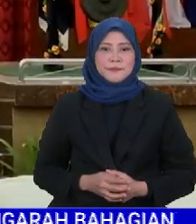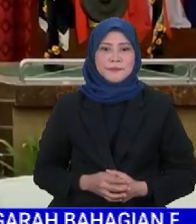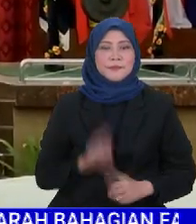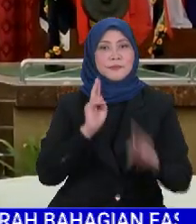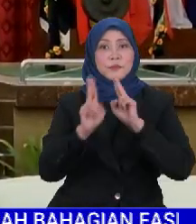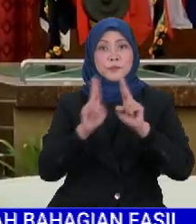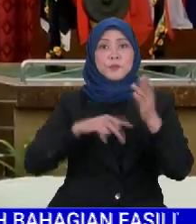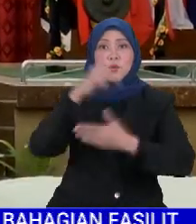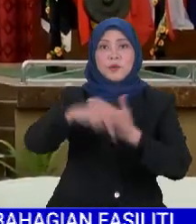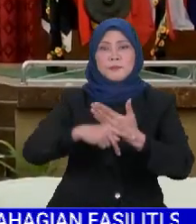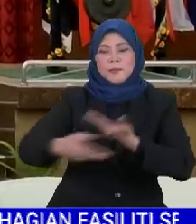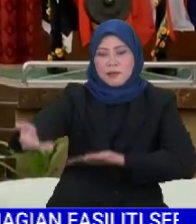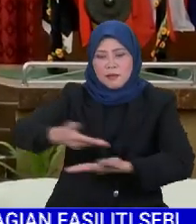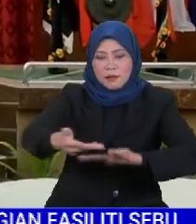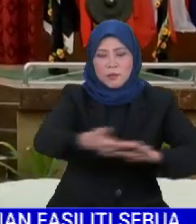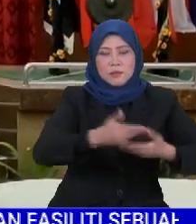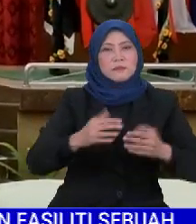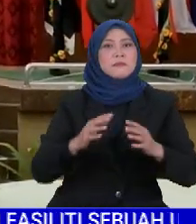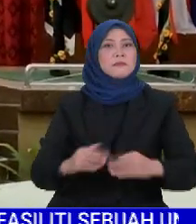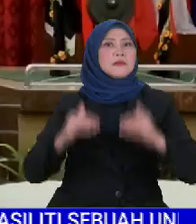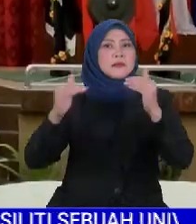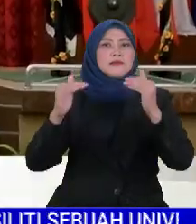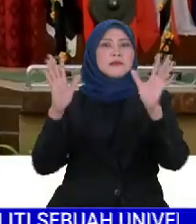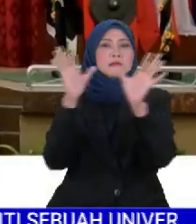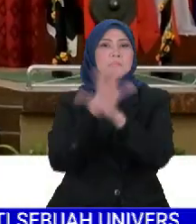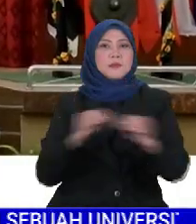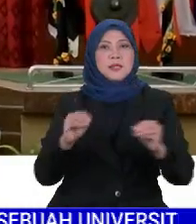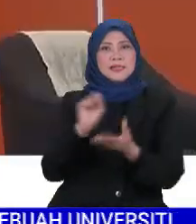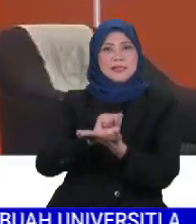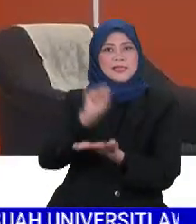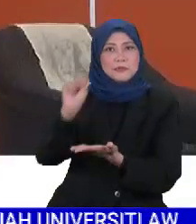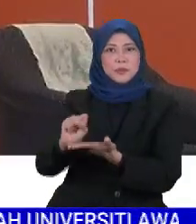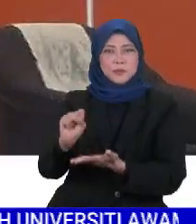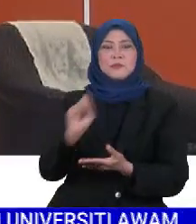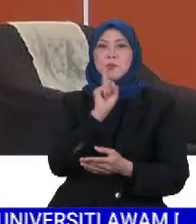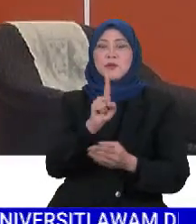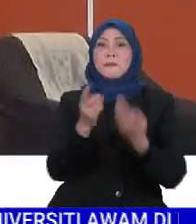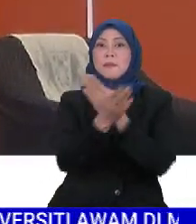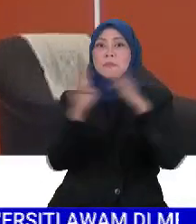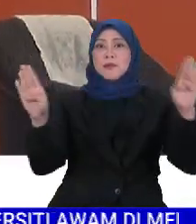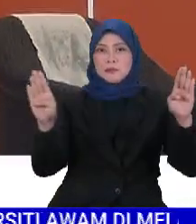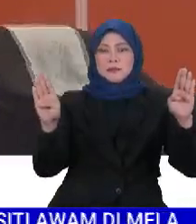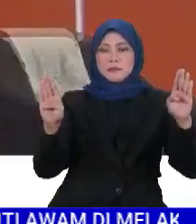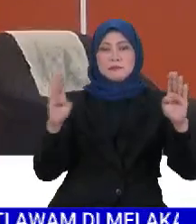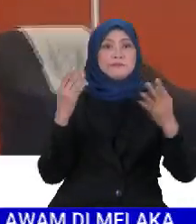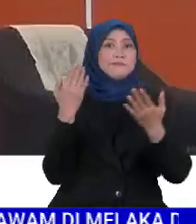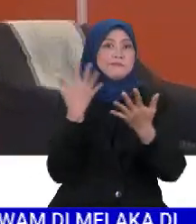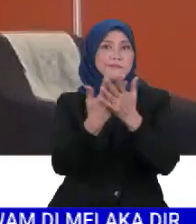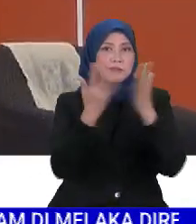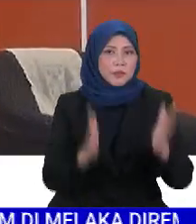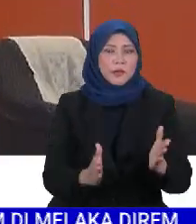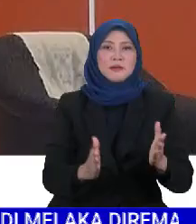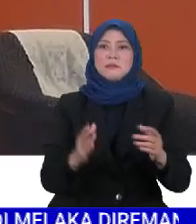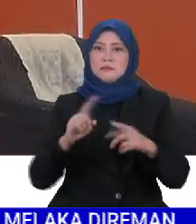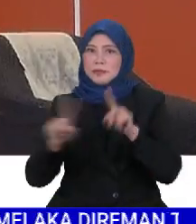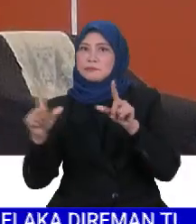Berucap pada program Outreach Peringkat Negeri Sarawak di Sibu, beliau menyifatkan pembebasan banduan secara lesen adalah peluang kedua